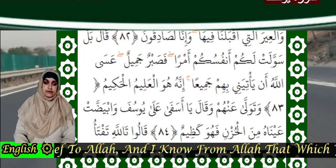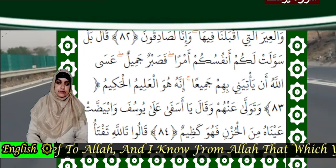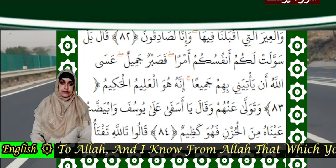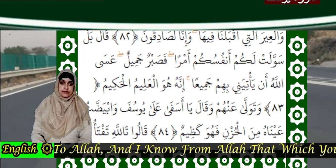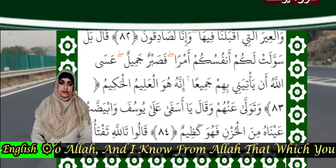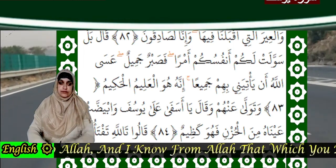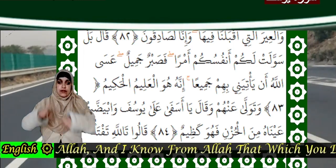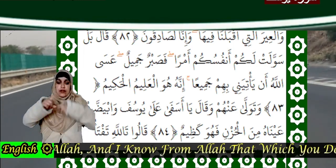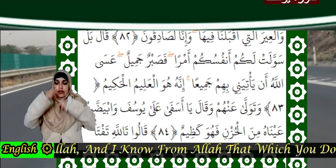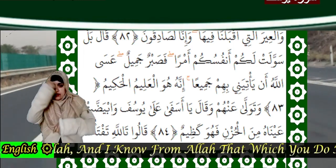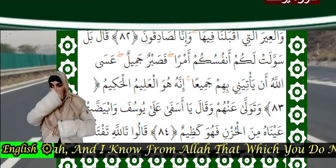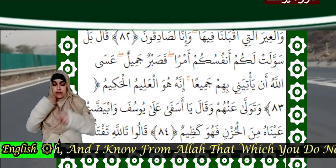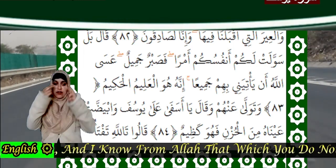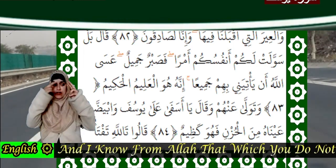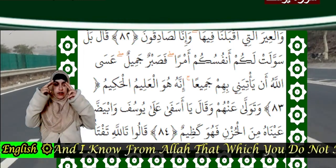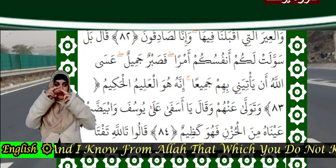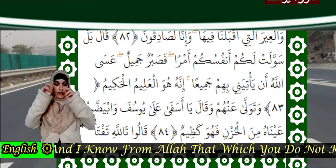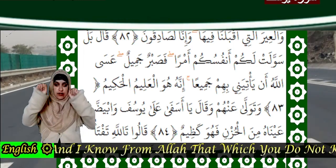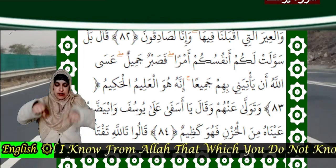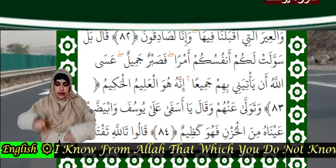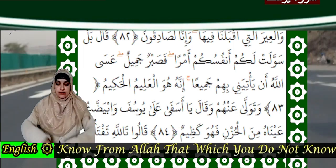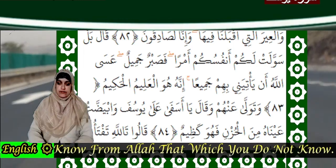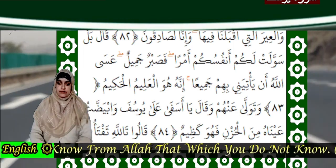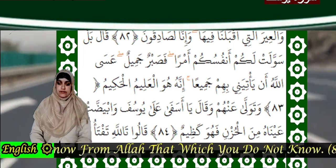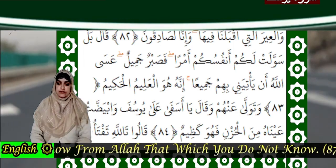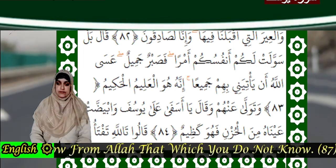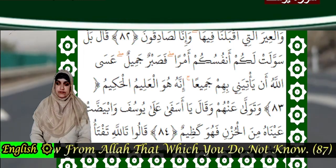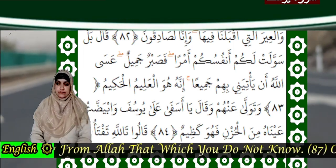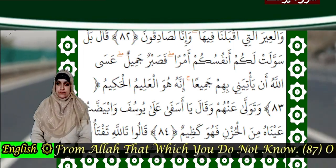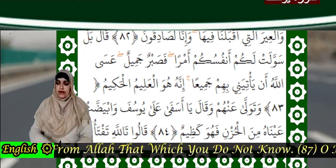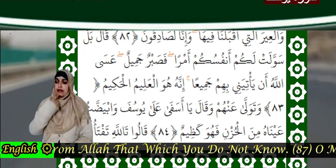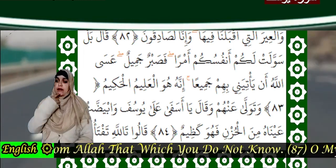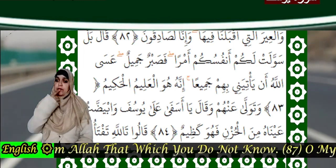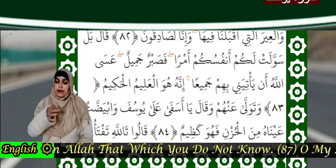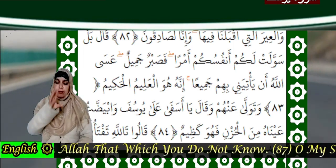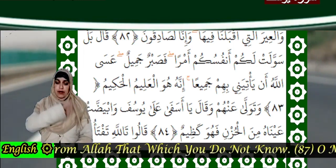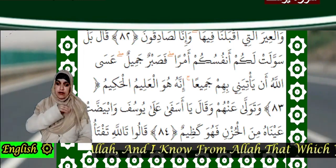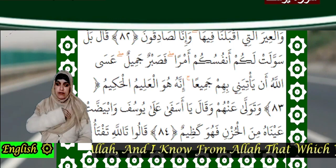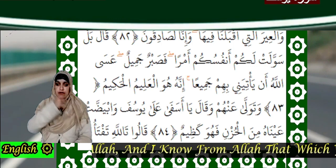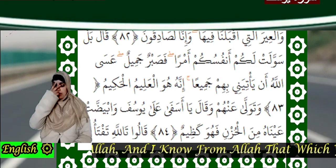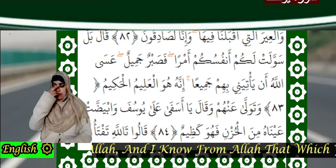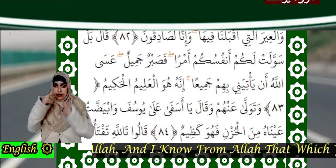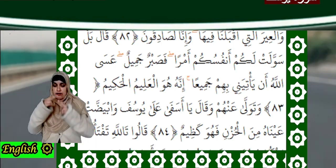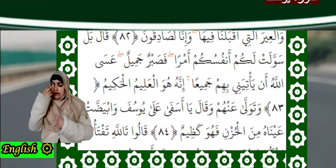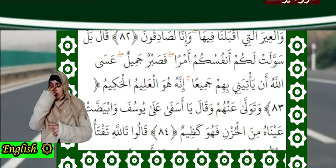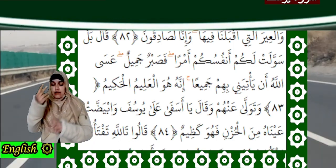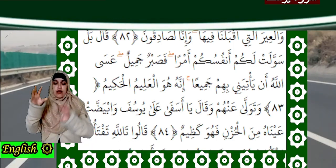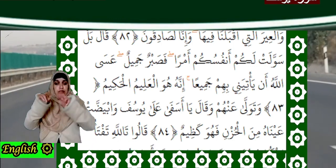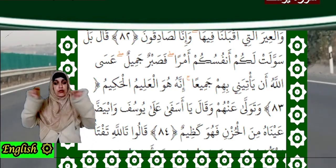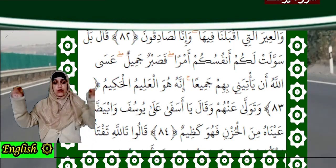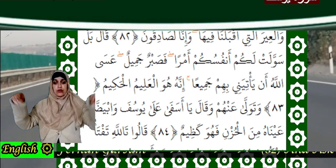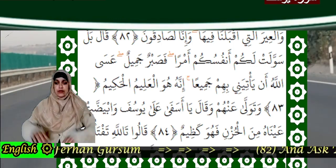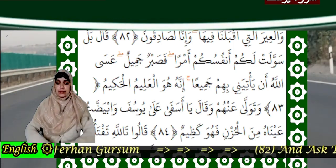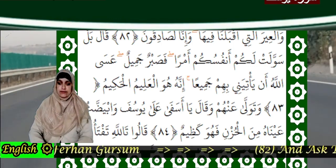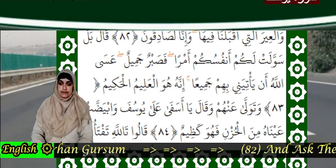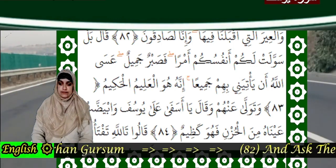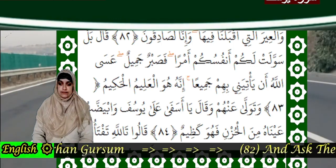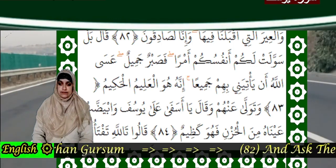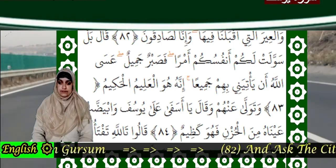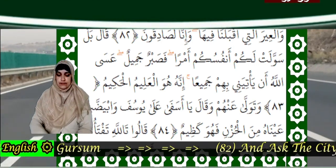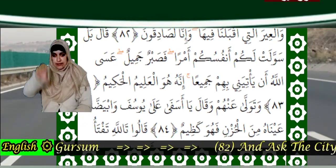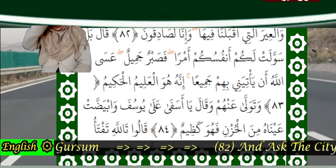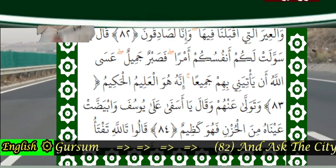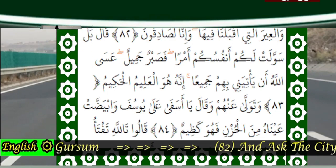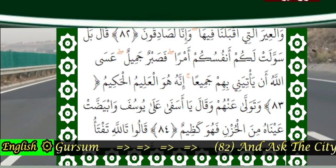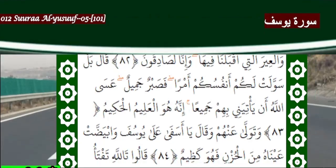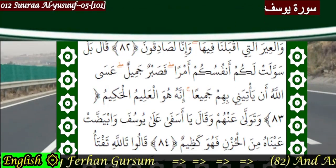أسفى على يوسف وبيضت عيناه من الحزن فهو